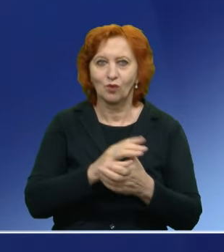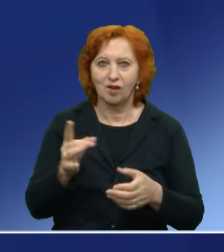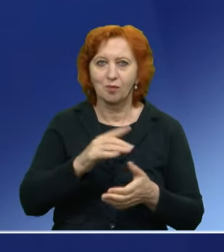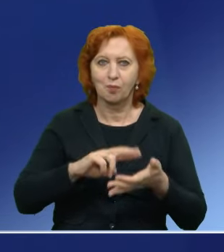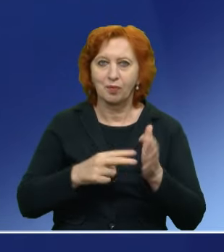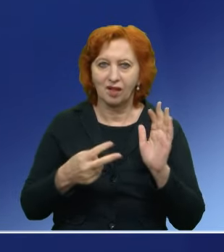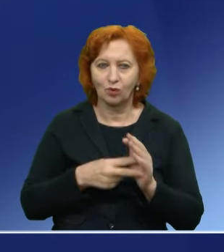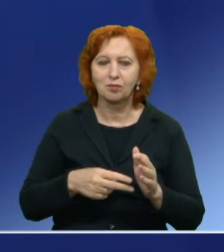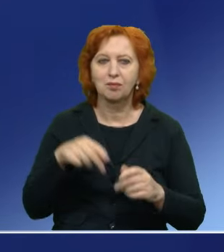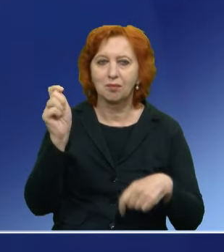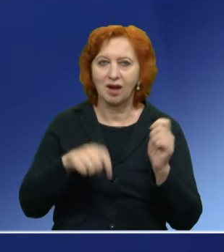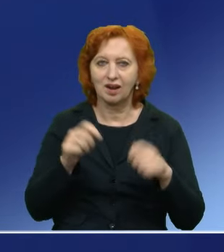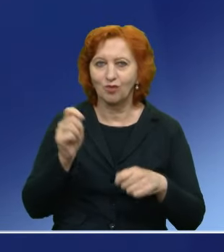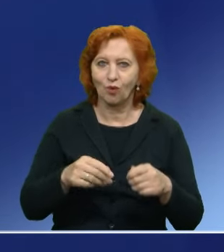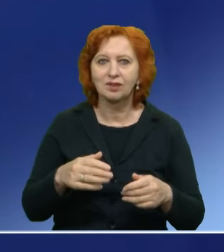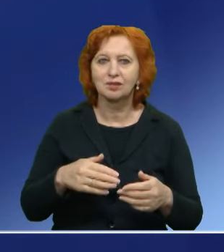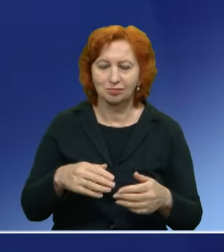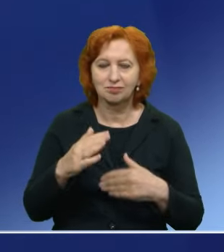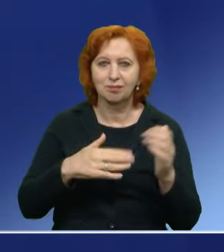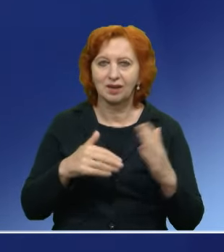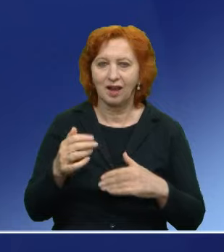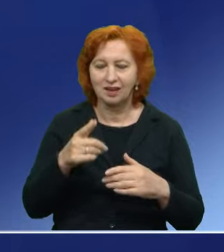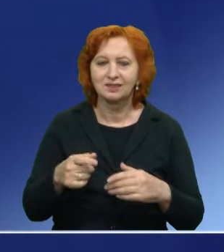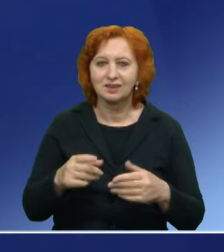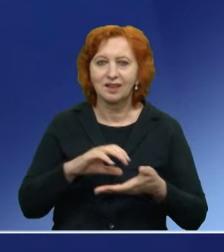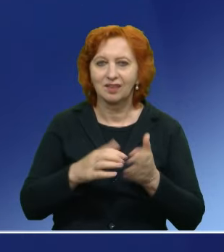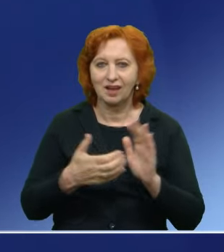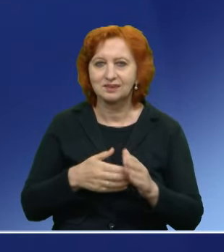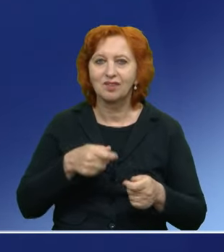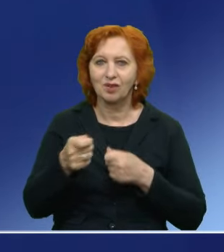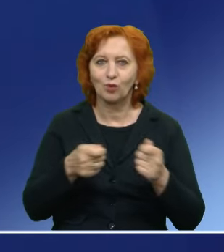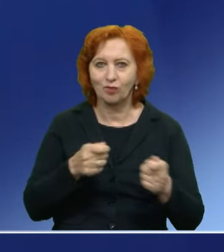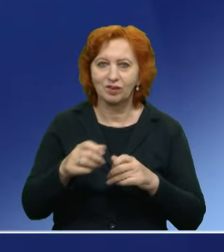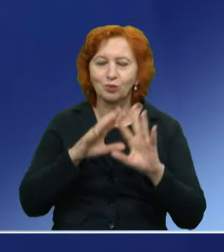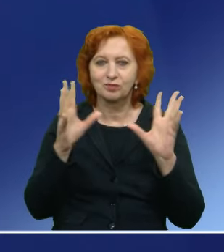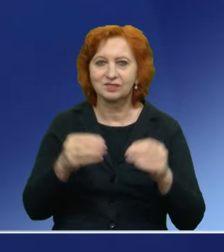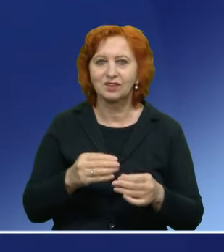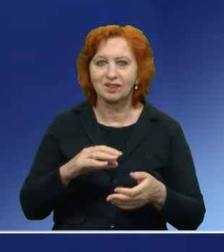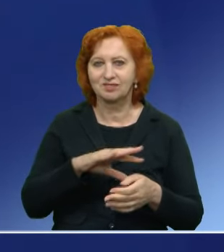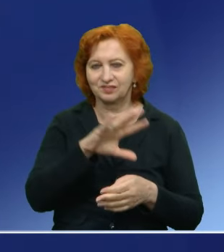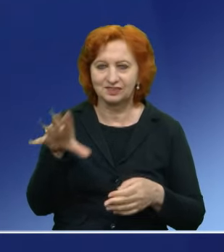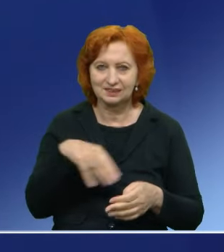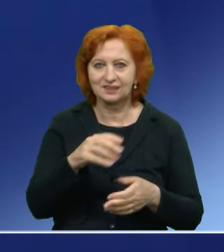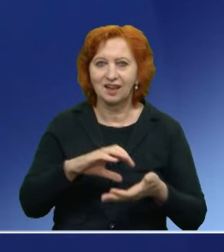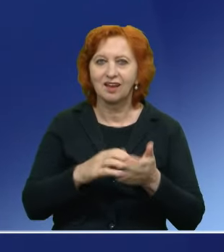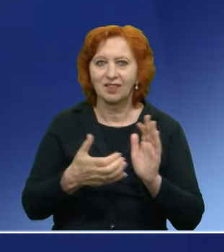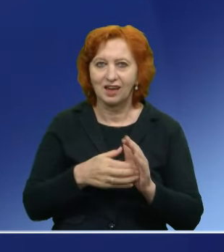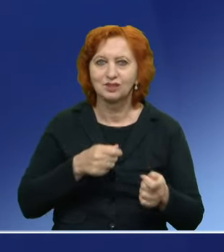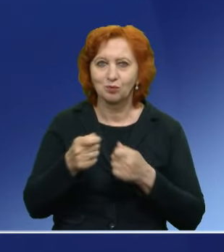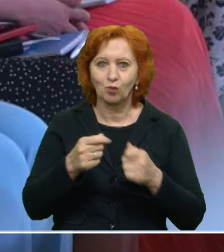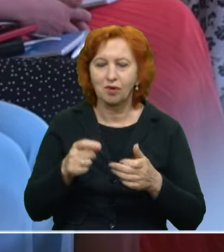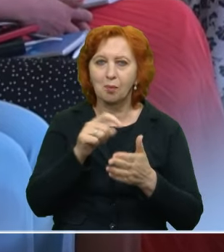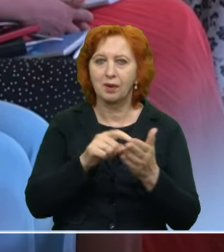запланирован марафон практик классного руководства, когда в 6 секциях классные руководители поделятся